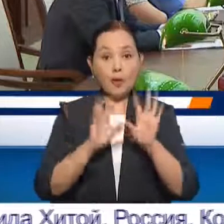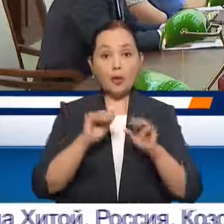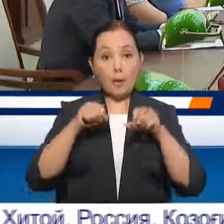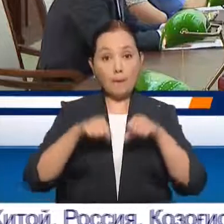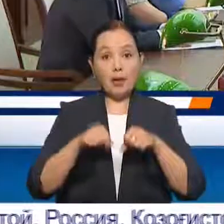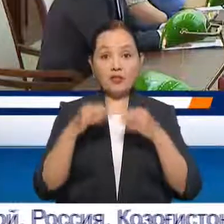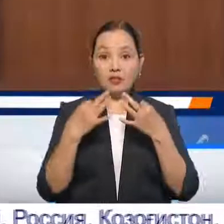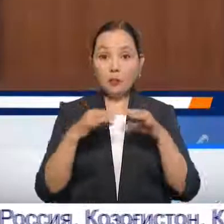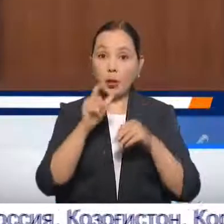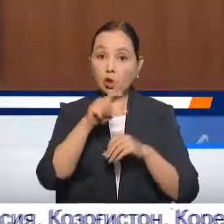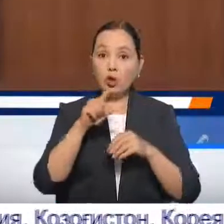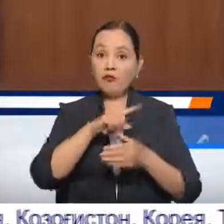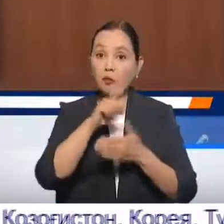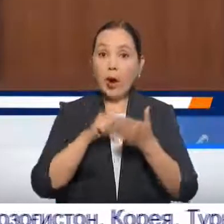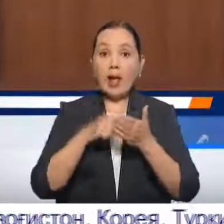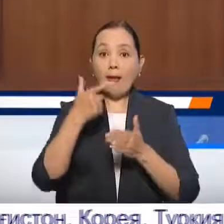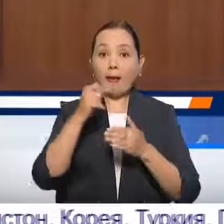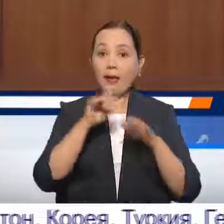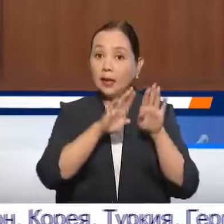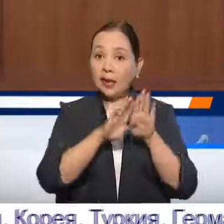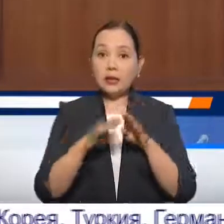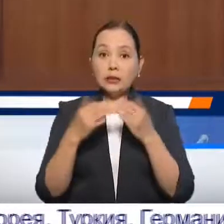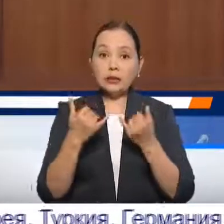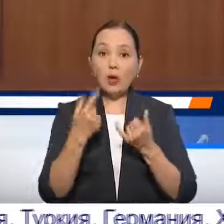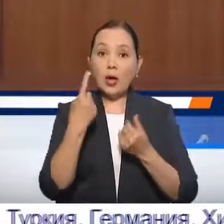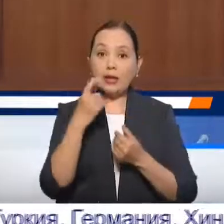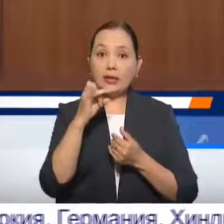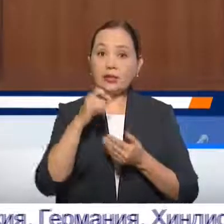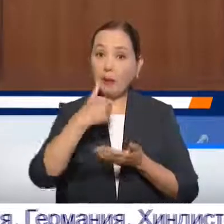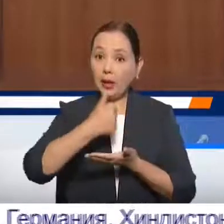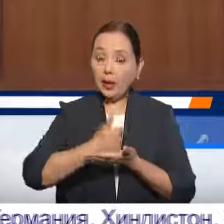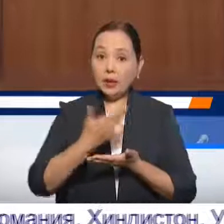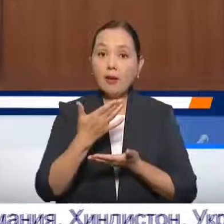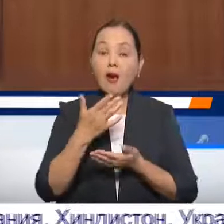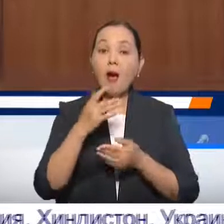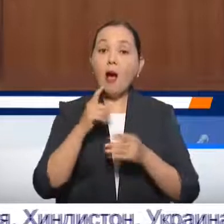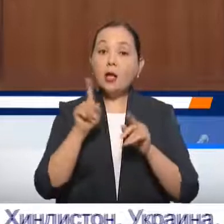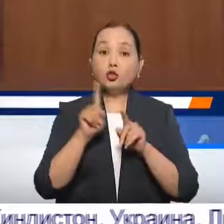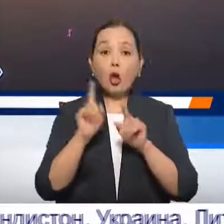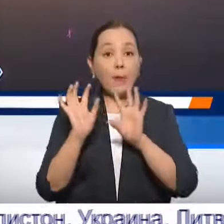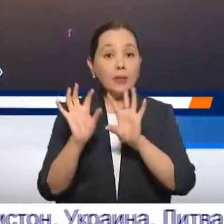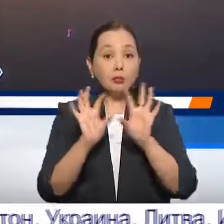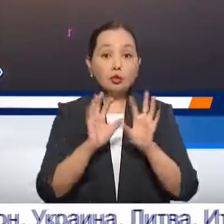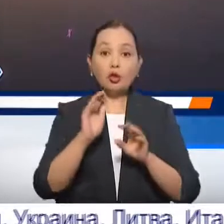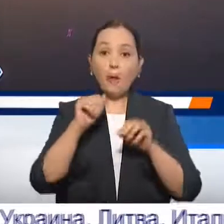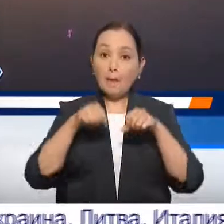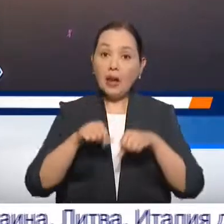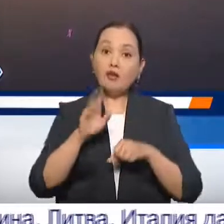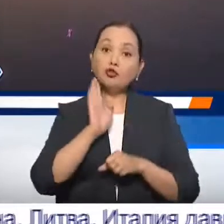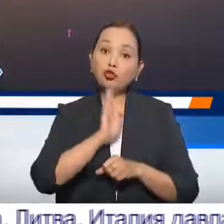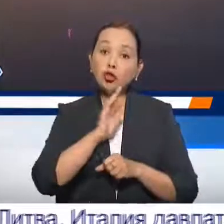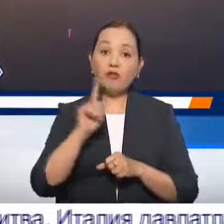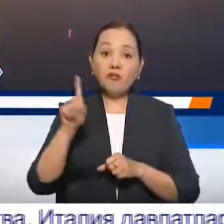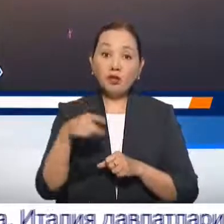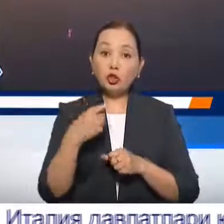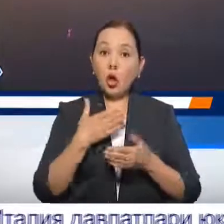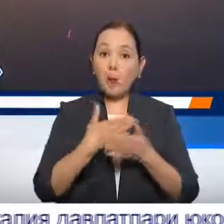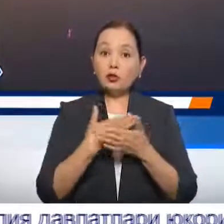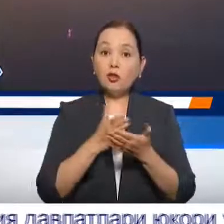граждан вопросу гендерного равенства сегодня одни из приоритетных очевидно что обеспечение прав женщин и вовлечение их в